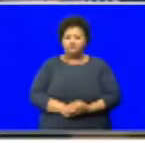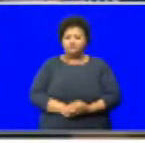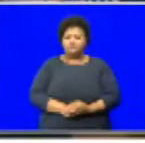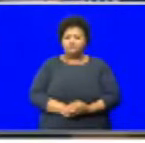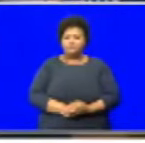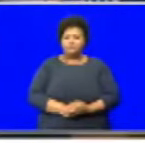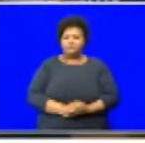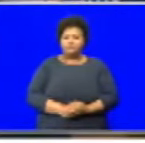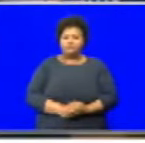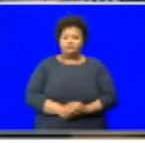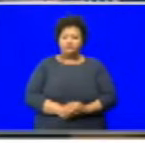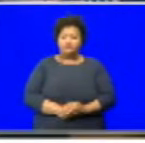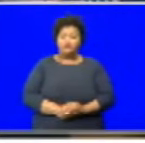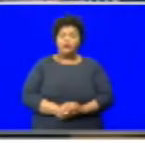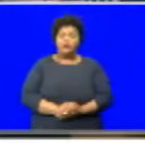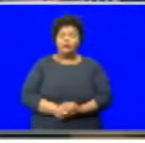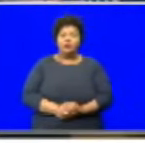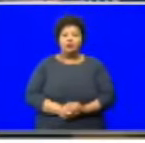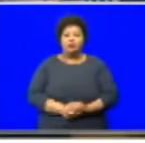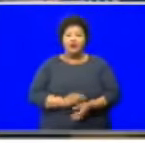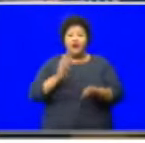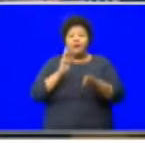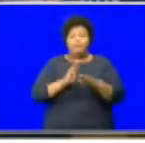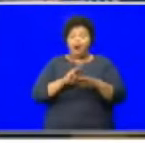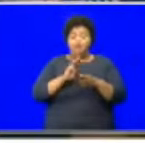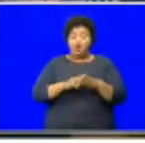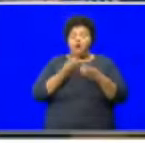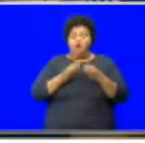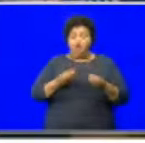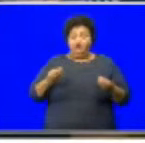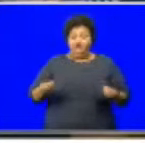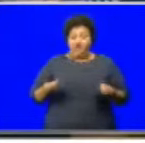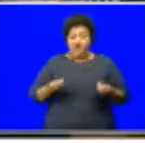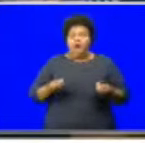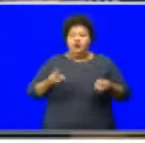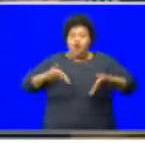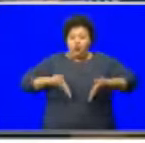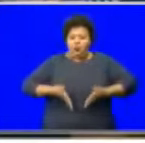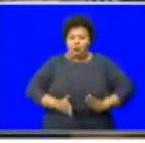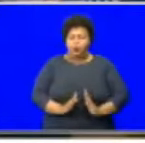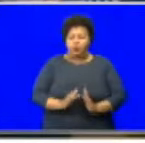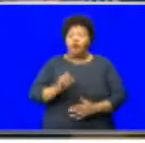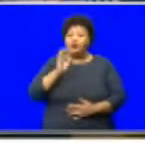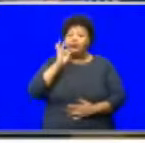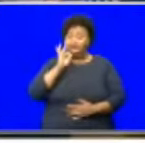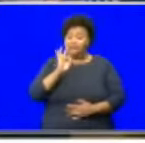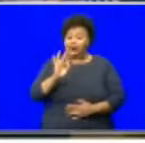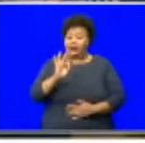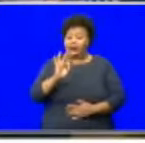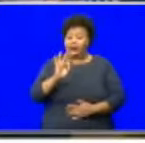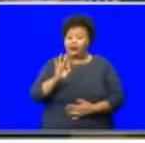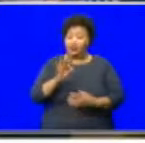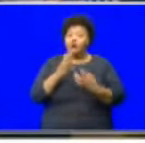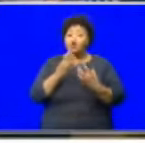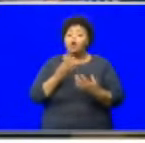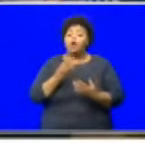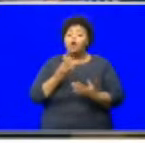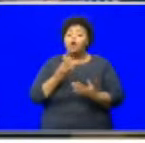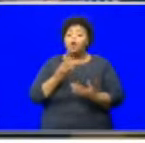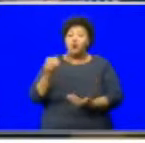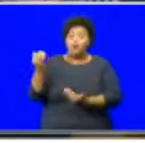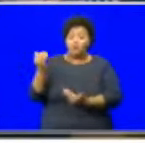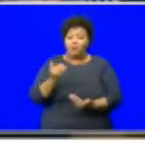Makewe bantwana labadelwe baba bathathu ngesikhathi sinye wenzawo yasePhondo noNhlanhla Dlamini uthi bethwele